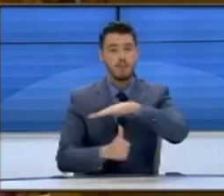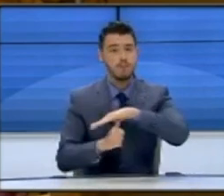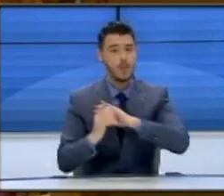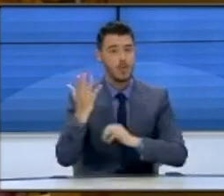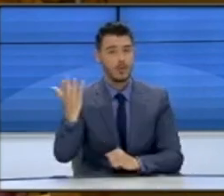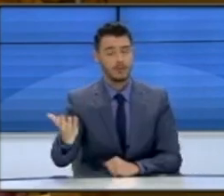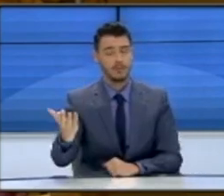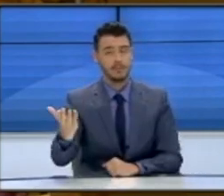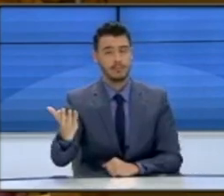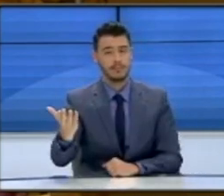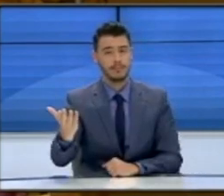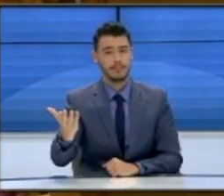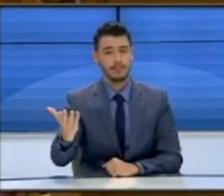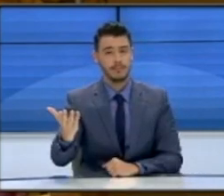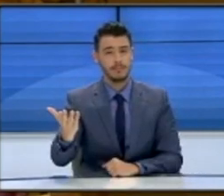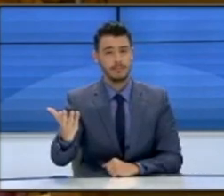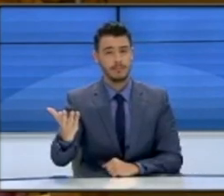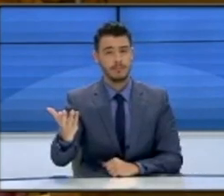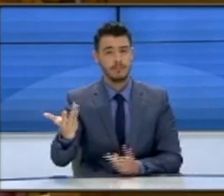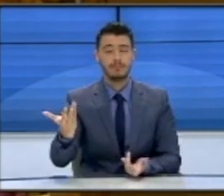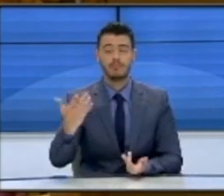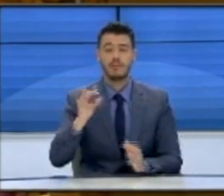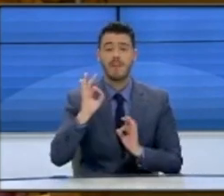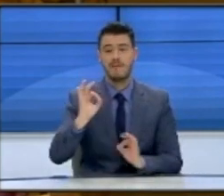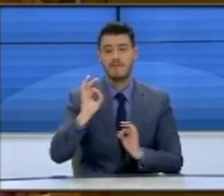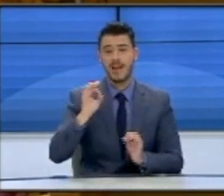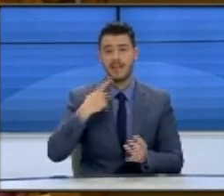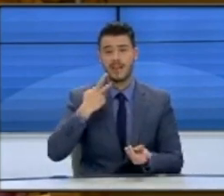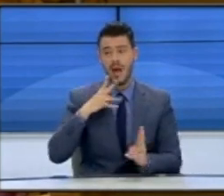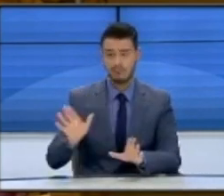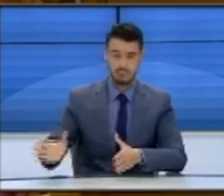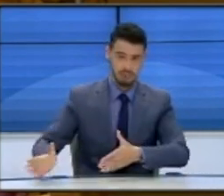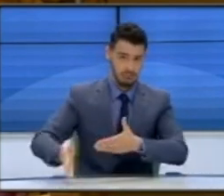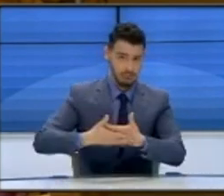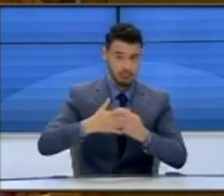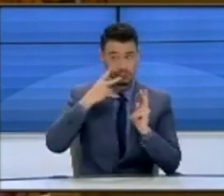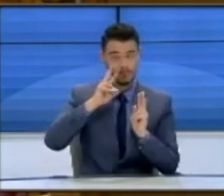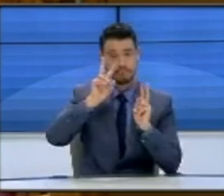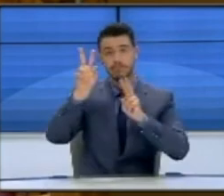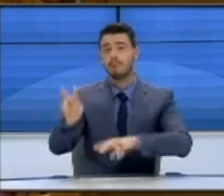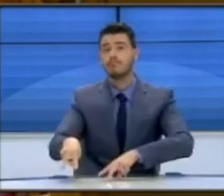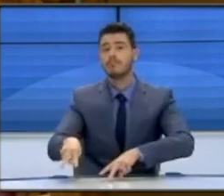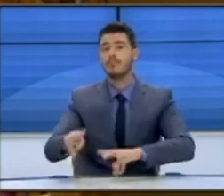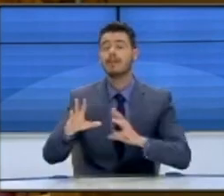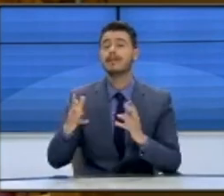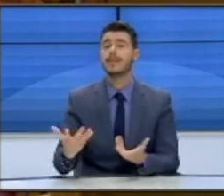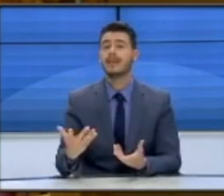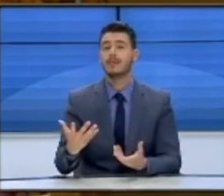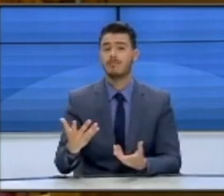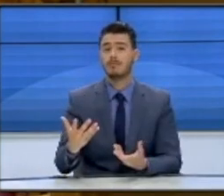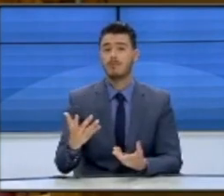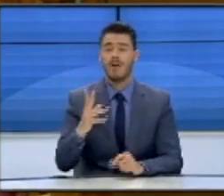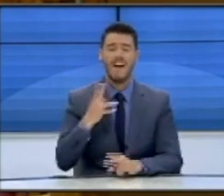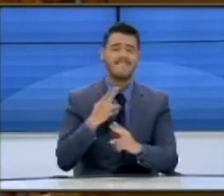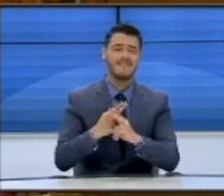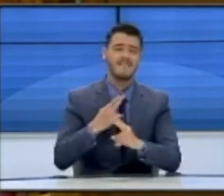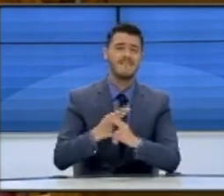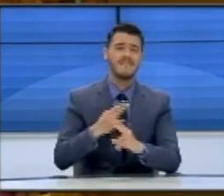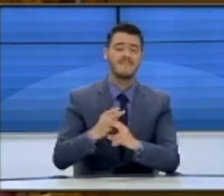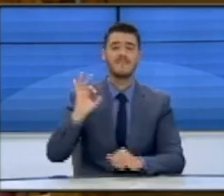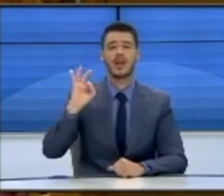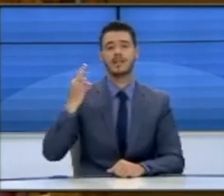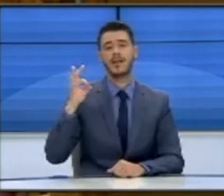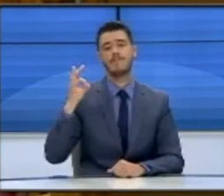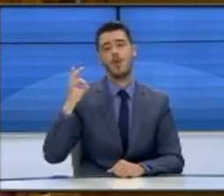μην αναγνωρίσω, κλείνοντας, την τεράστια συμβολική σημασία